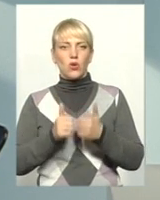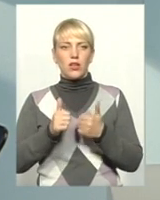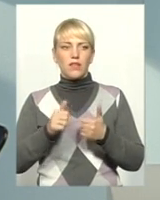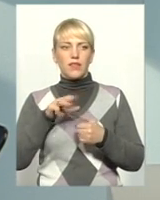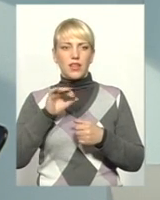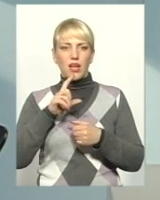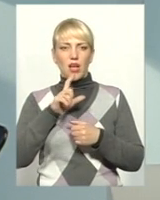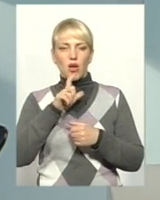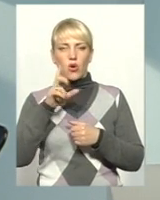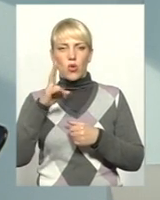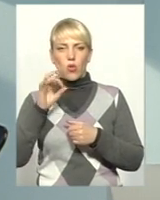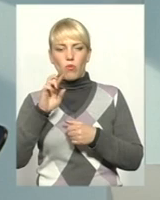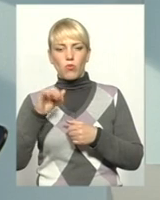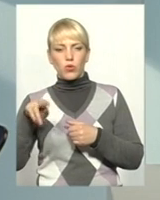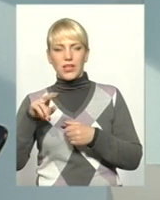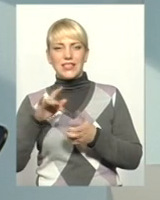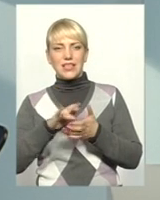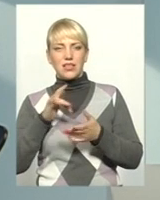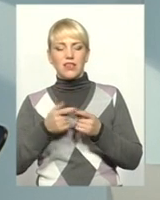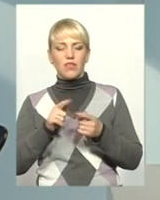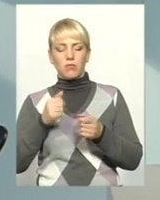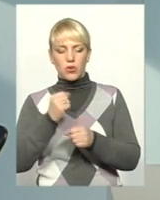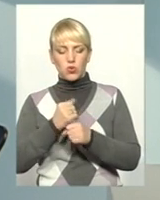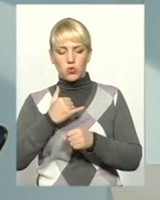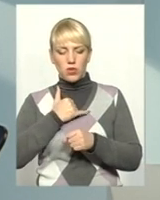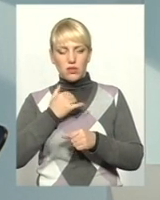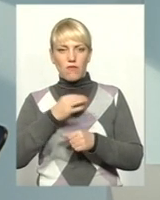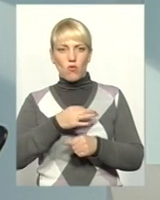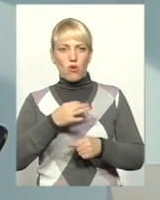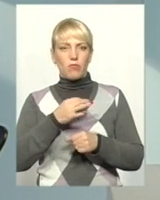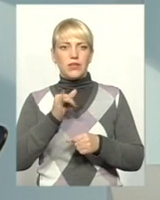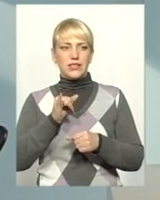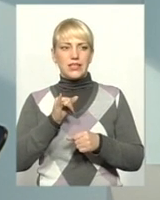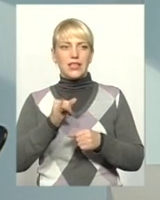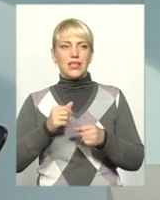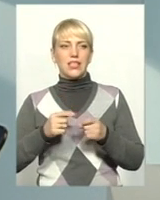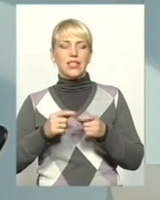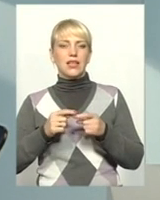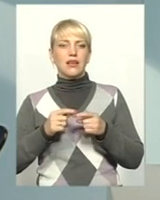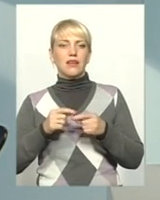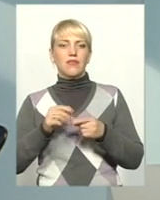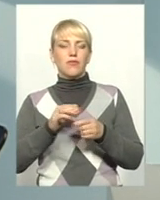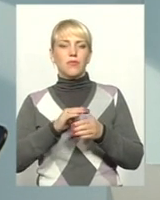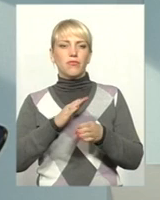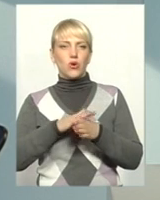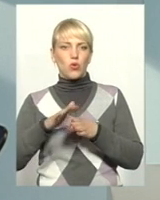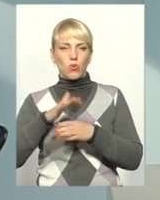який працює у нас в області і виконує багато робіт. І з